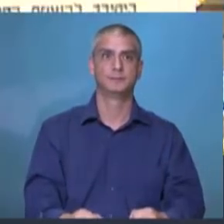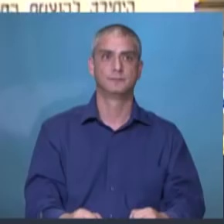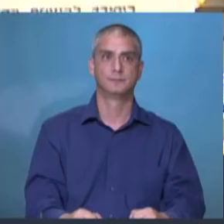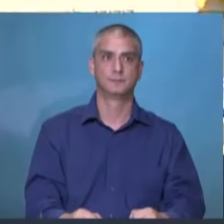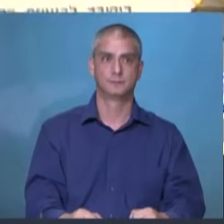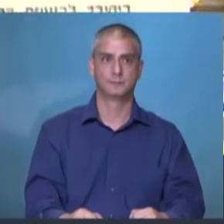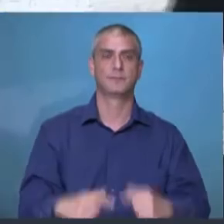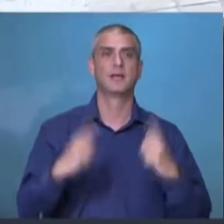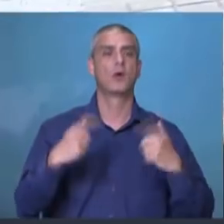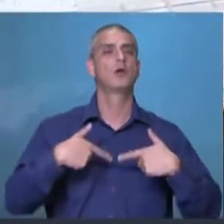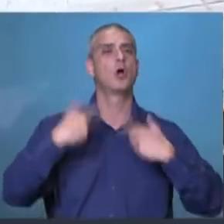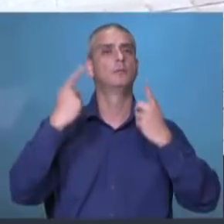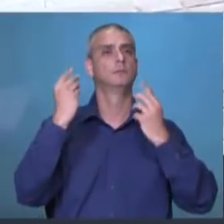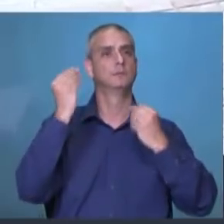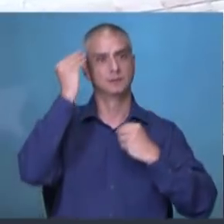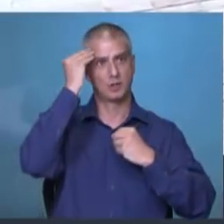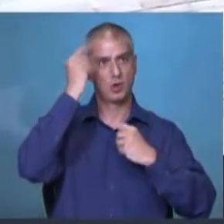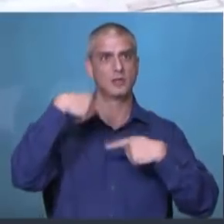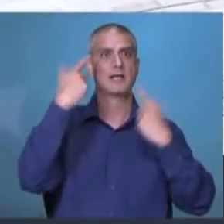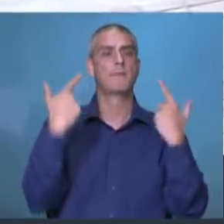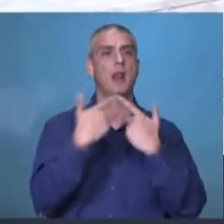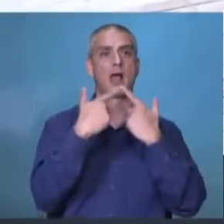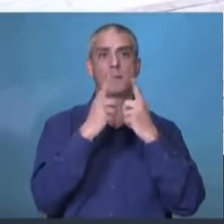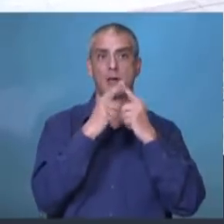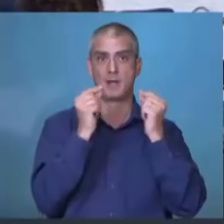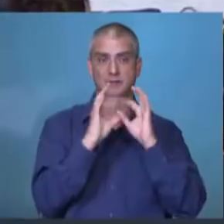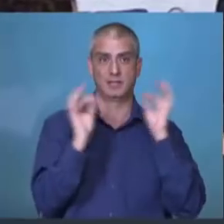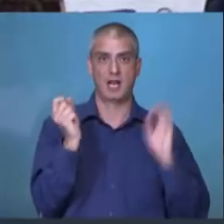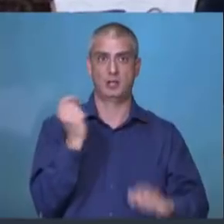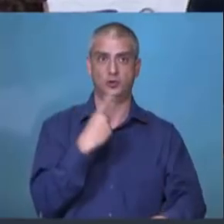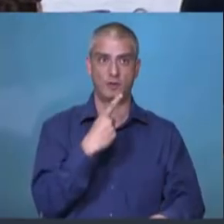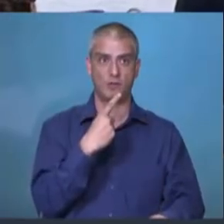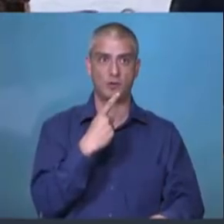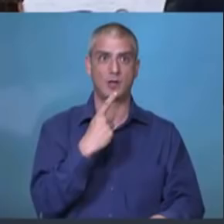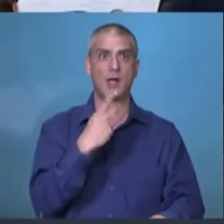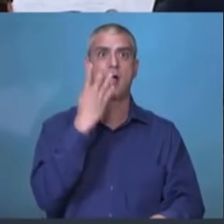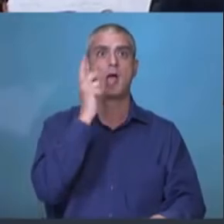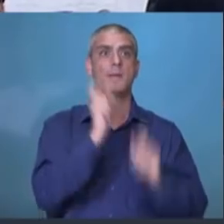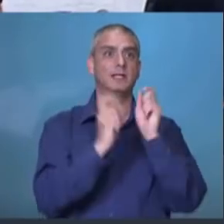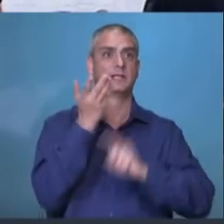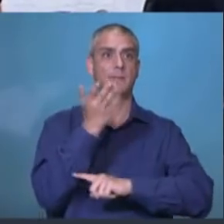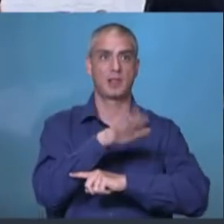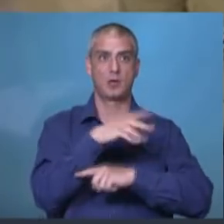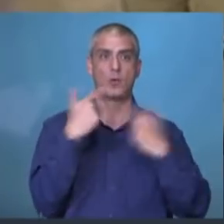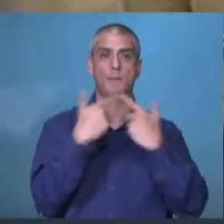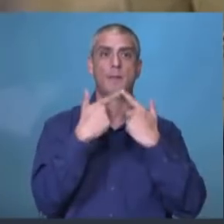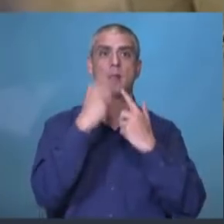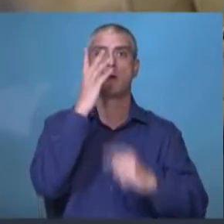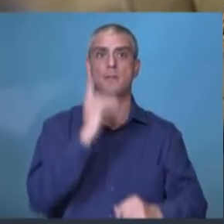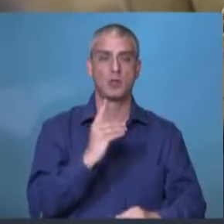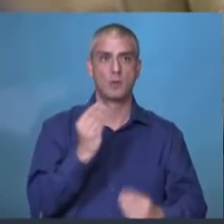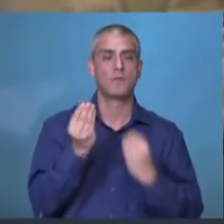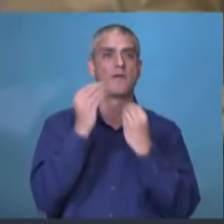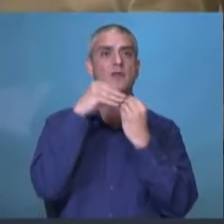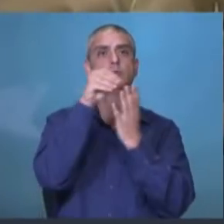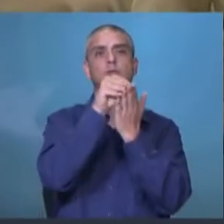אירועי יום הזיכרון נערכו כשברקע ימי הלחימה בעזה בתחילת השבוע. ארבעה אזרחים נהרגו בלחימה בדרום הארץ ונוספו